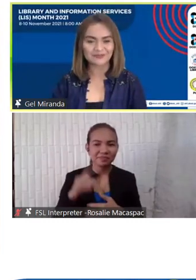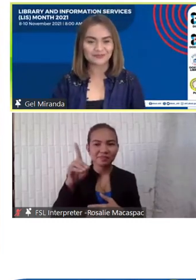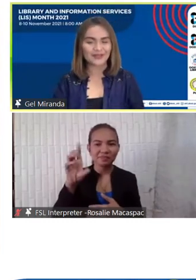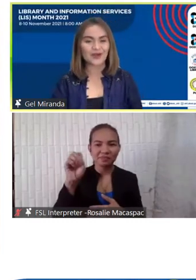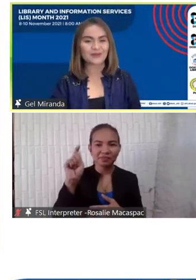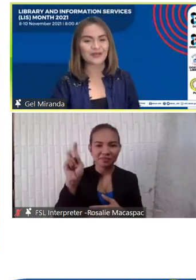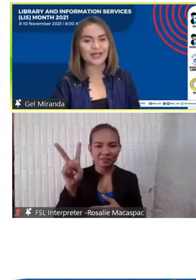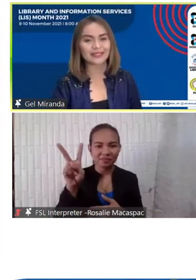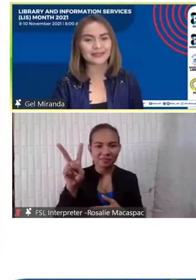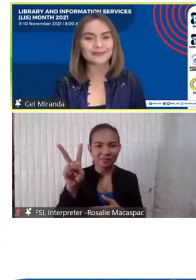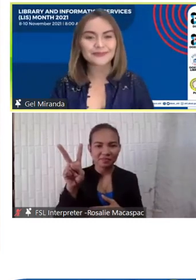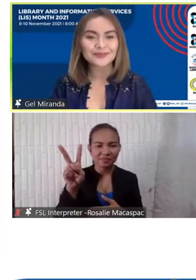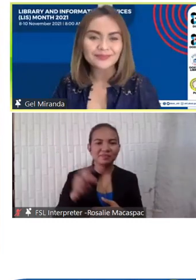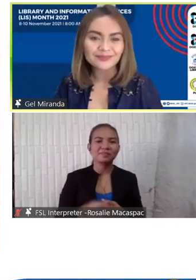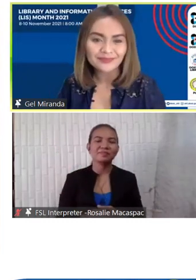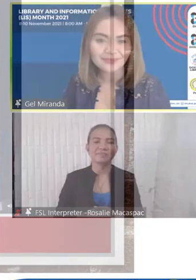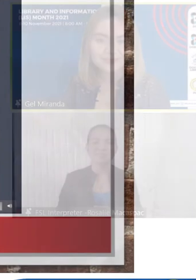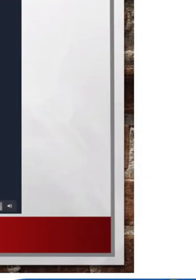teaser. Panoorin po natin.